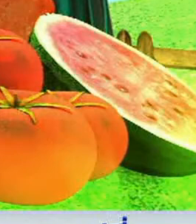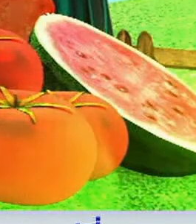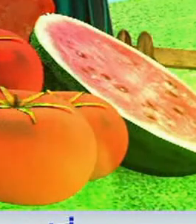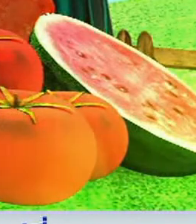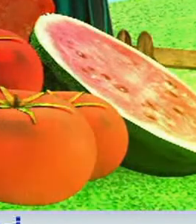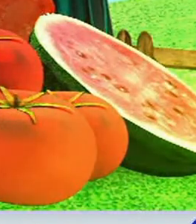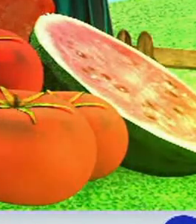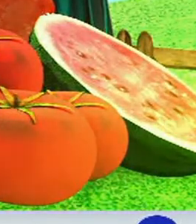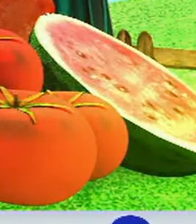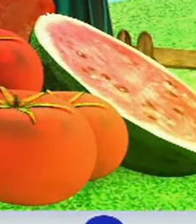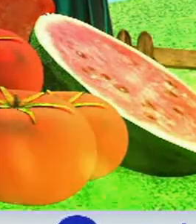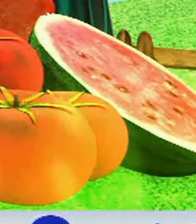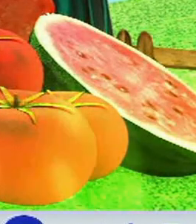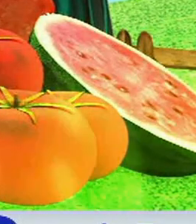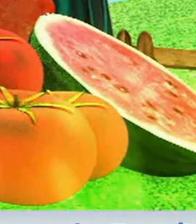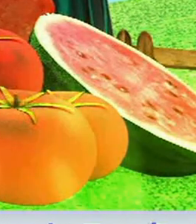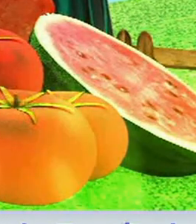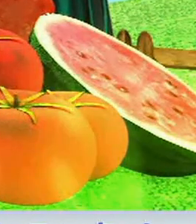คือนโยบายทกส